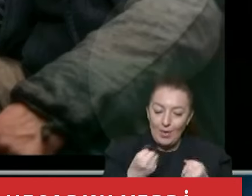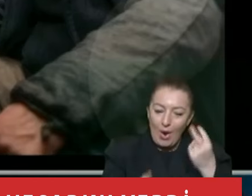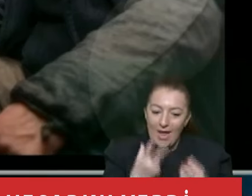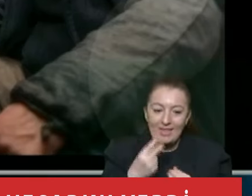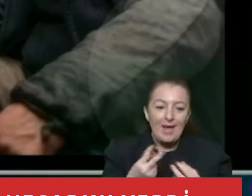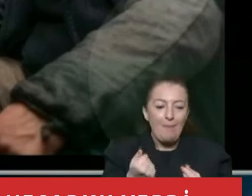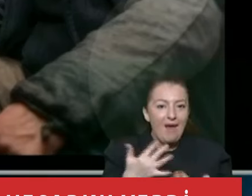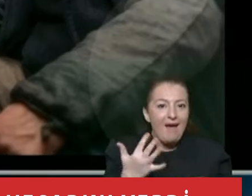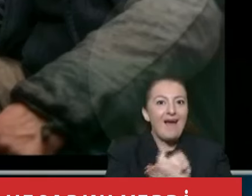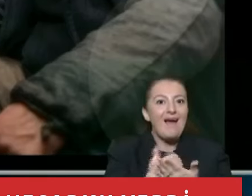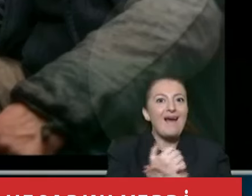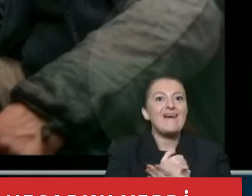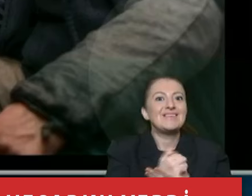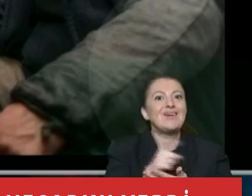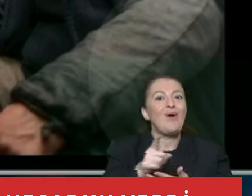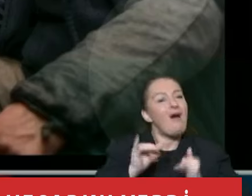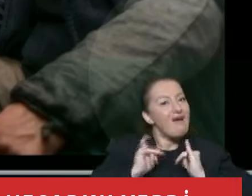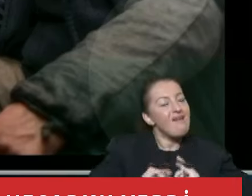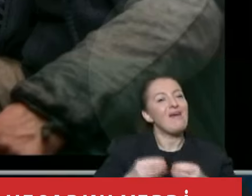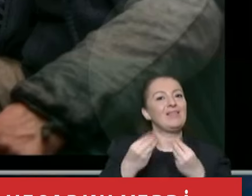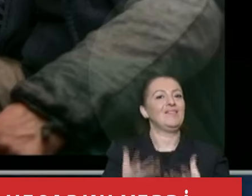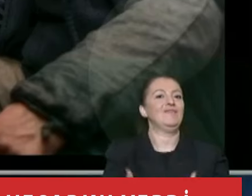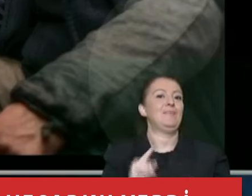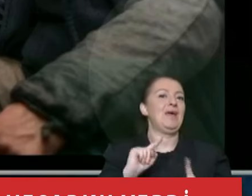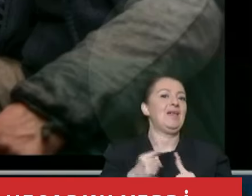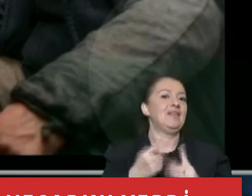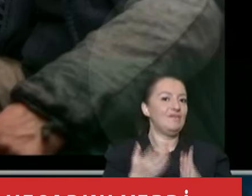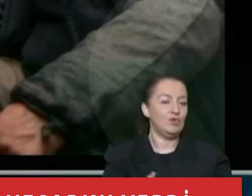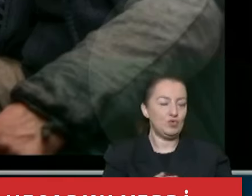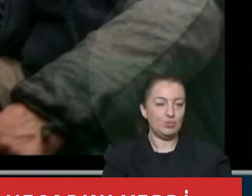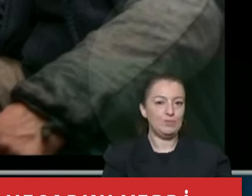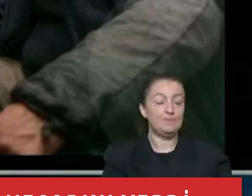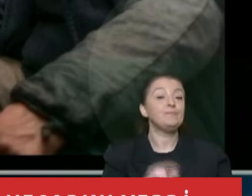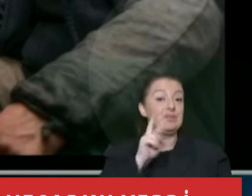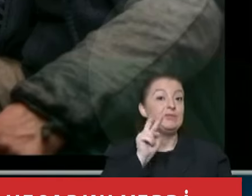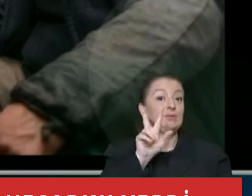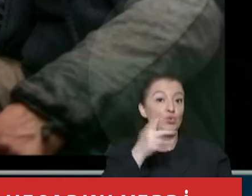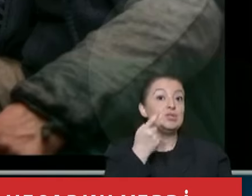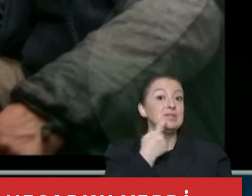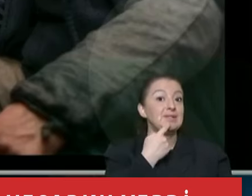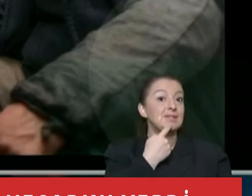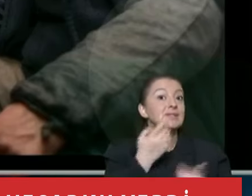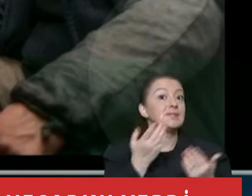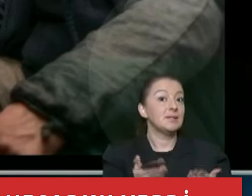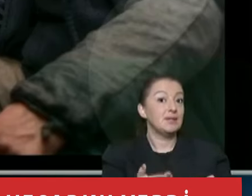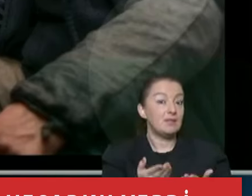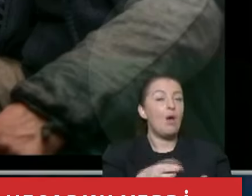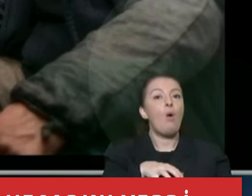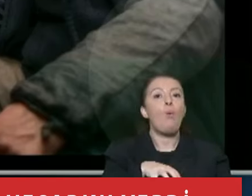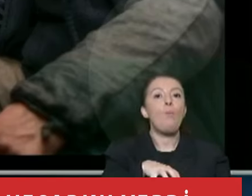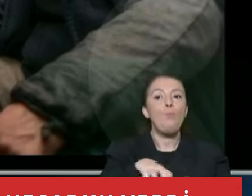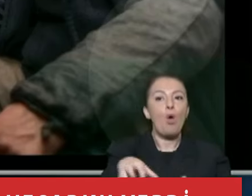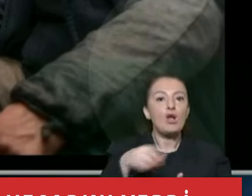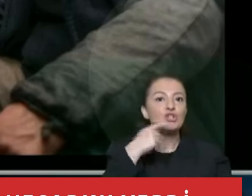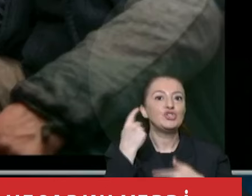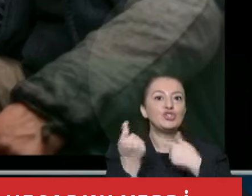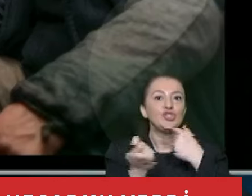yaşayabilme ini hedefliyoruz Bu çerçevede 2023 yılında bölgesel İslam